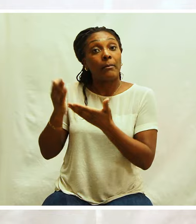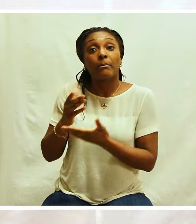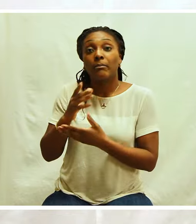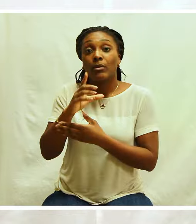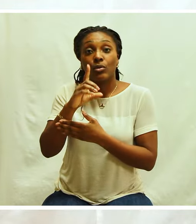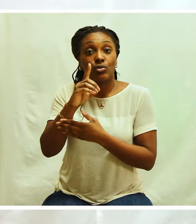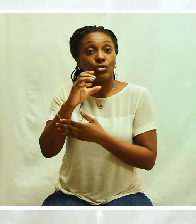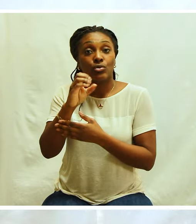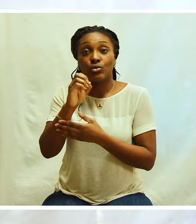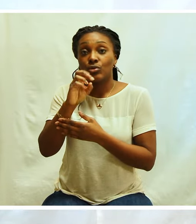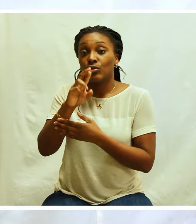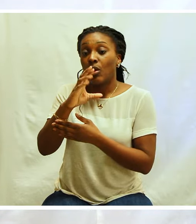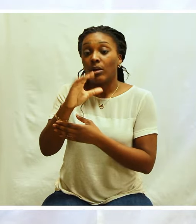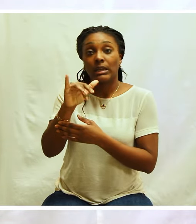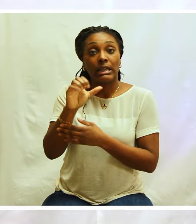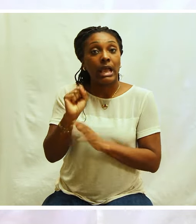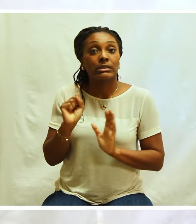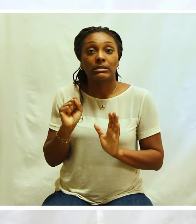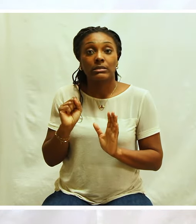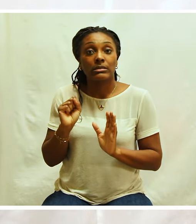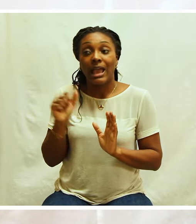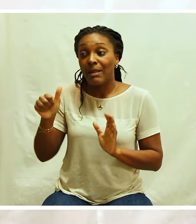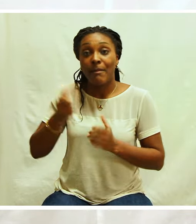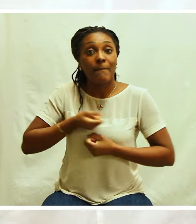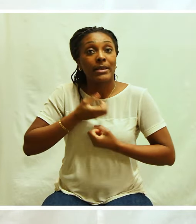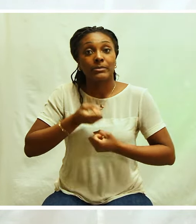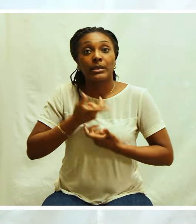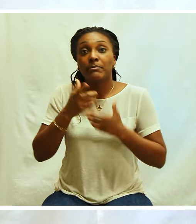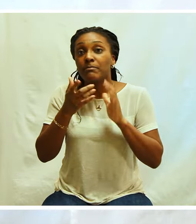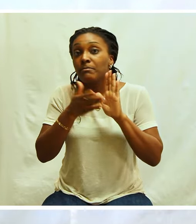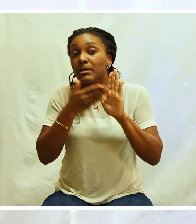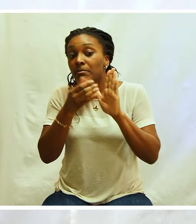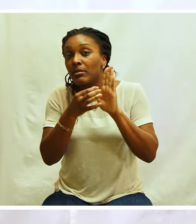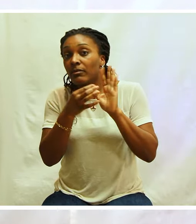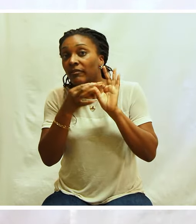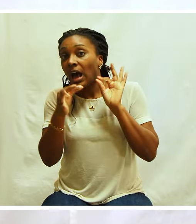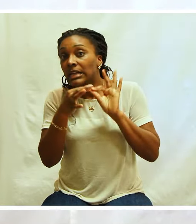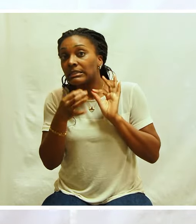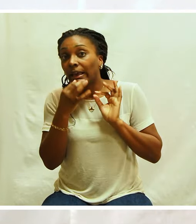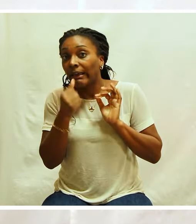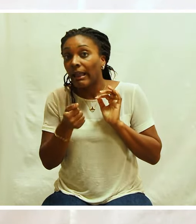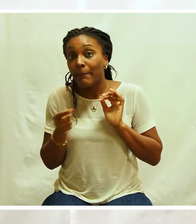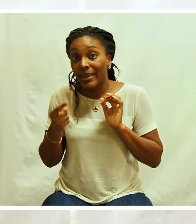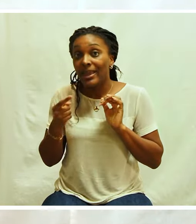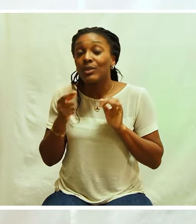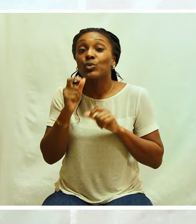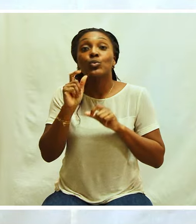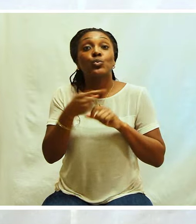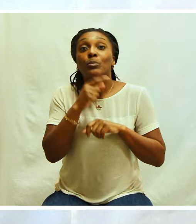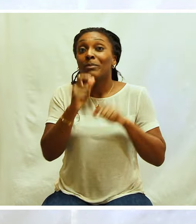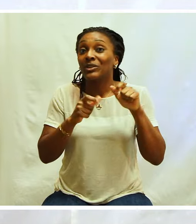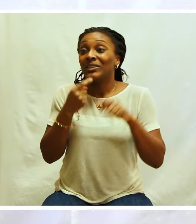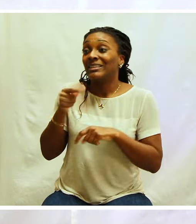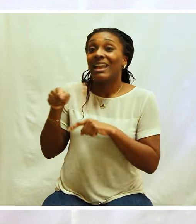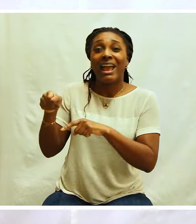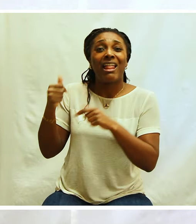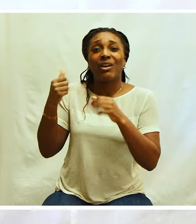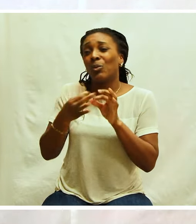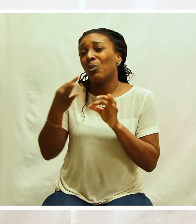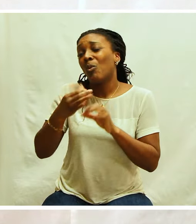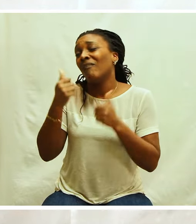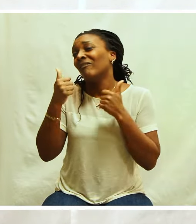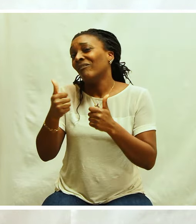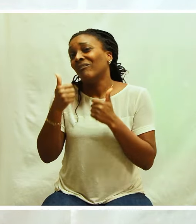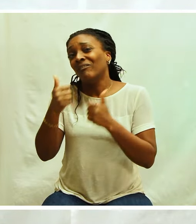sœur, mais on savait qu'elle travaillait pour bénir son prochain et de dire je veux pas qu'il manque de vêtements. Donc ça devait